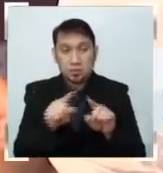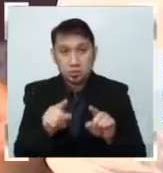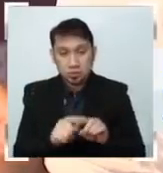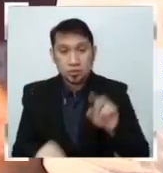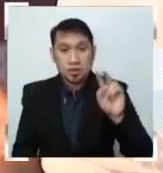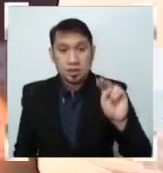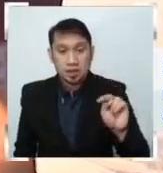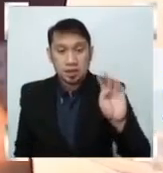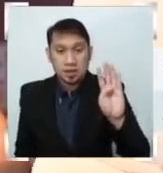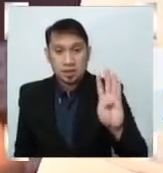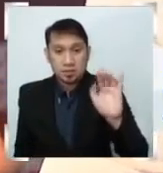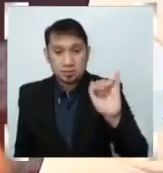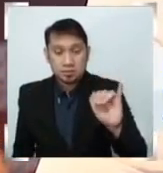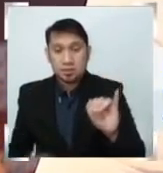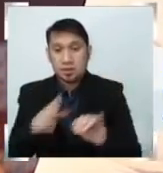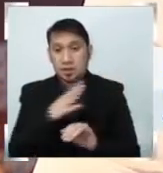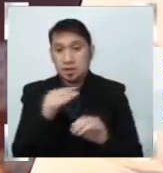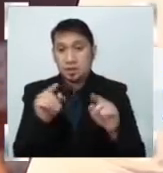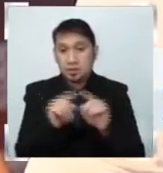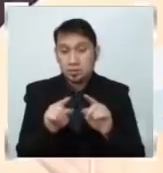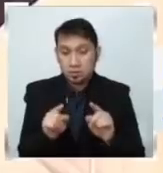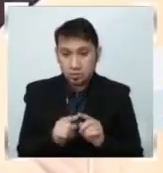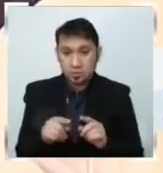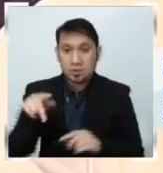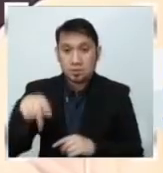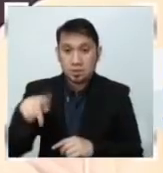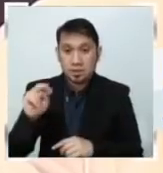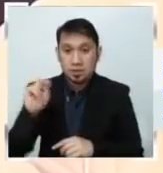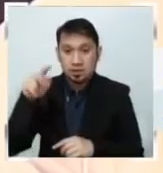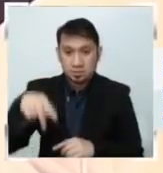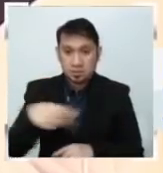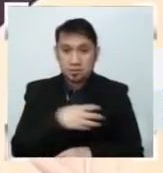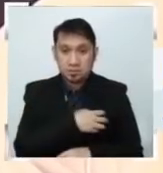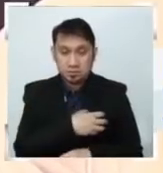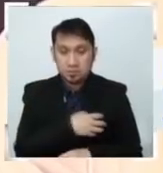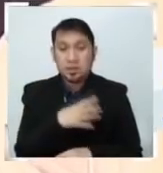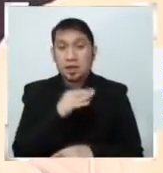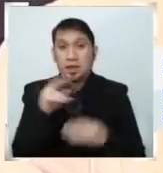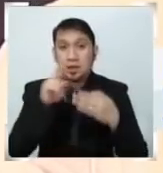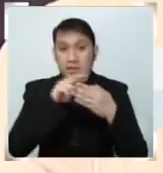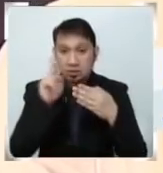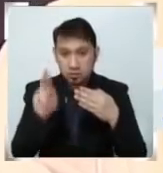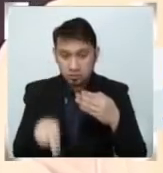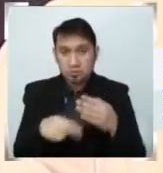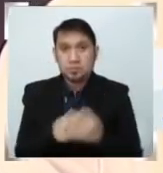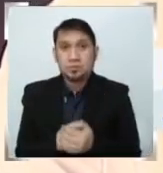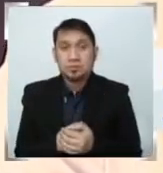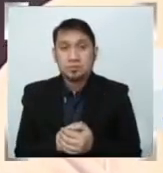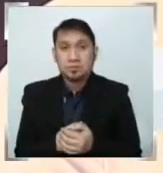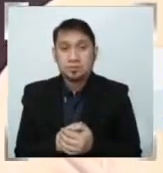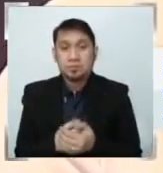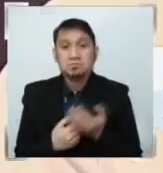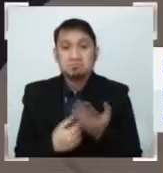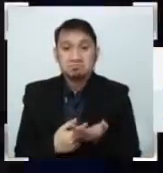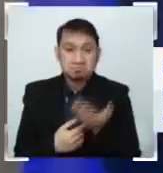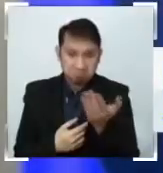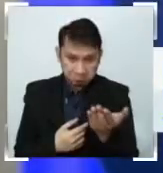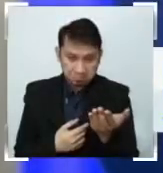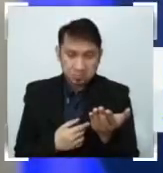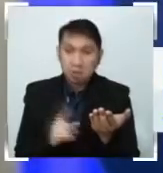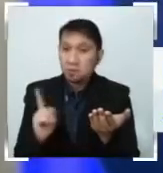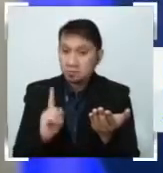the Office of the Chief of the Philippine National Police as well. At ang resulta, kagaya ng ibigay ko sa inyo, ay